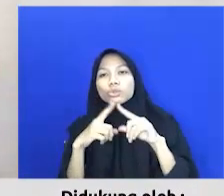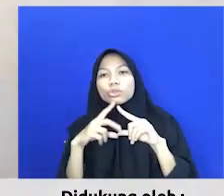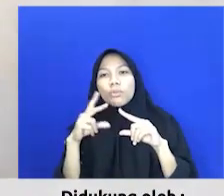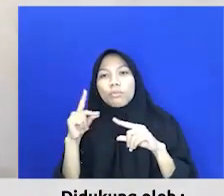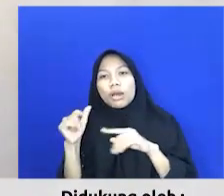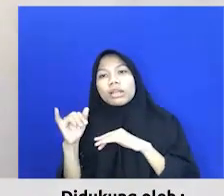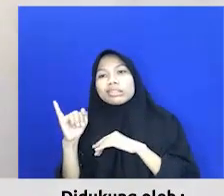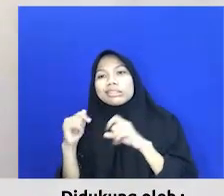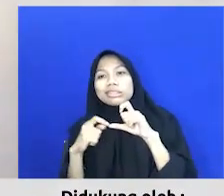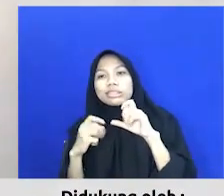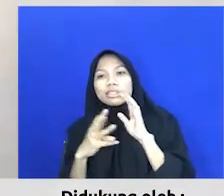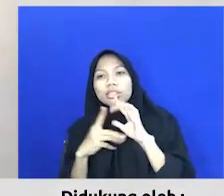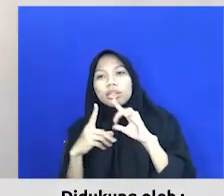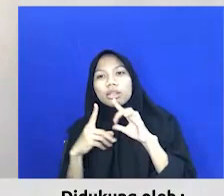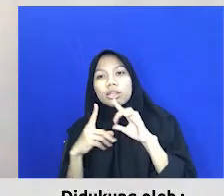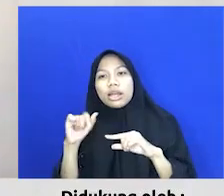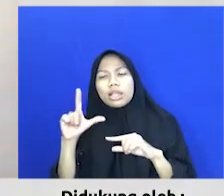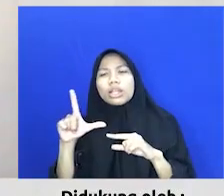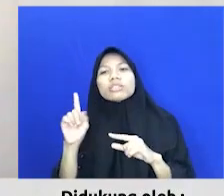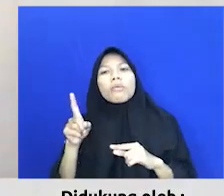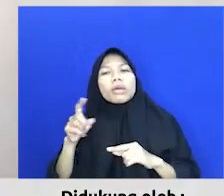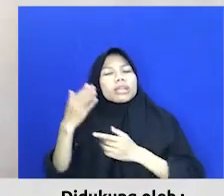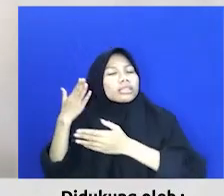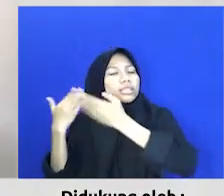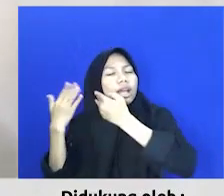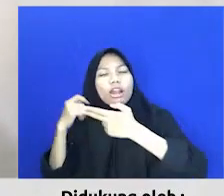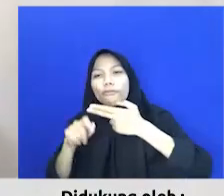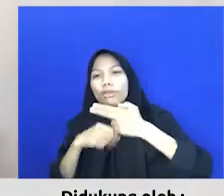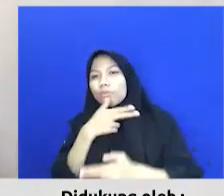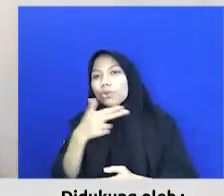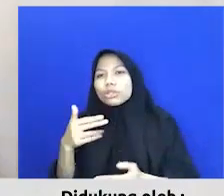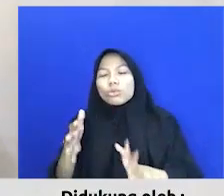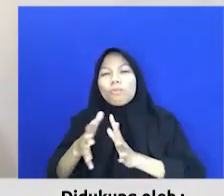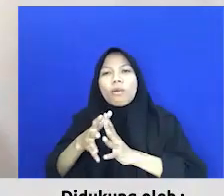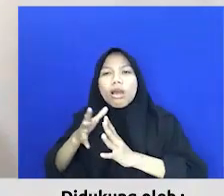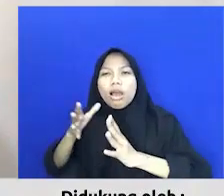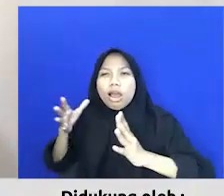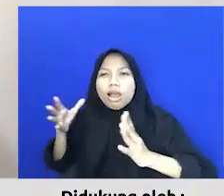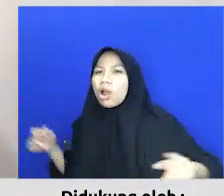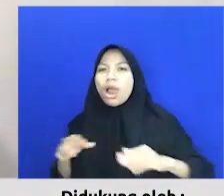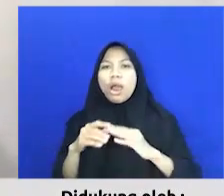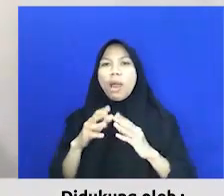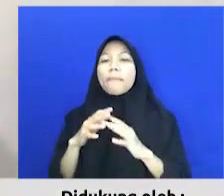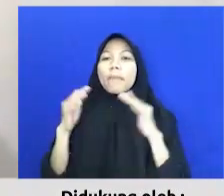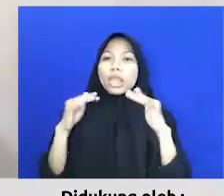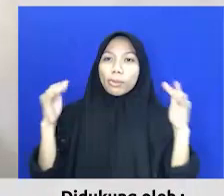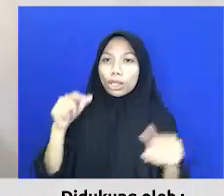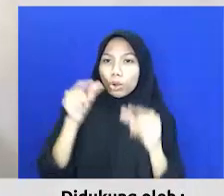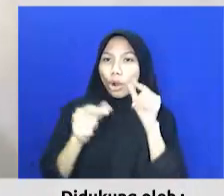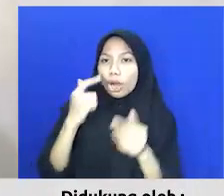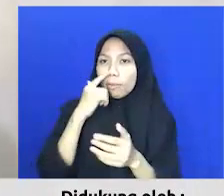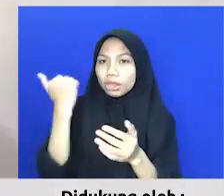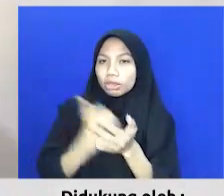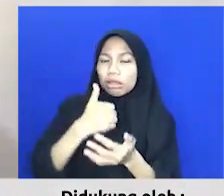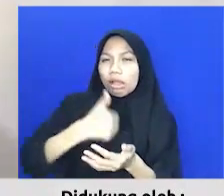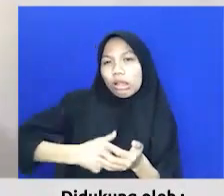struktur, karakterisasi dan lain-lain, apa sih menurut Aris yang yang istimewa. Mungkin melihat juga cerita ya,